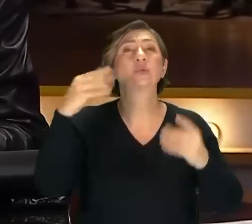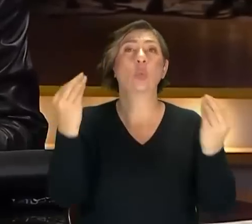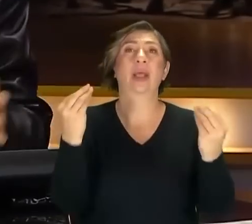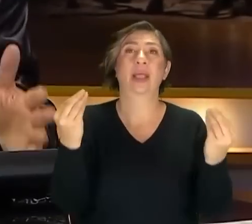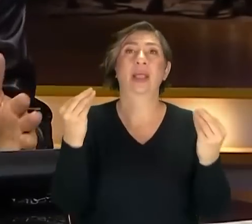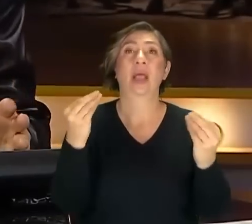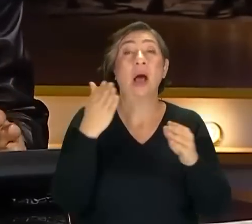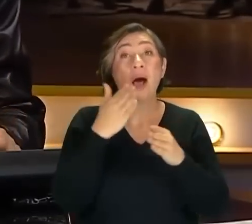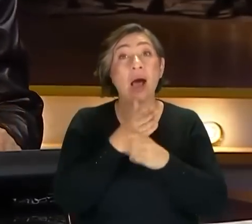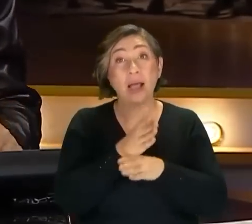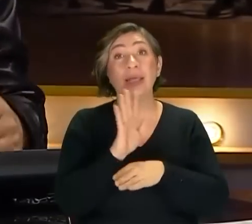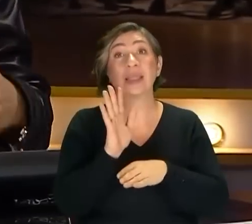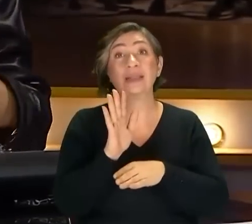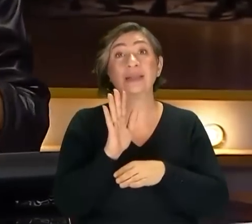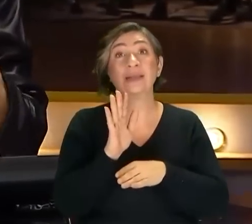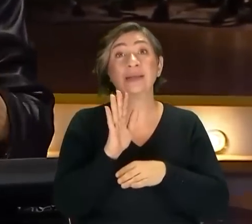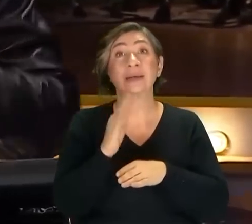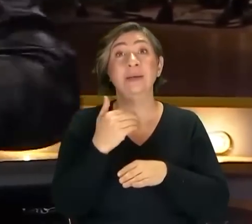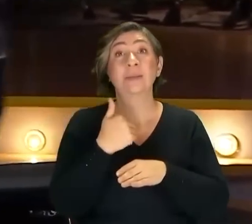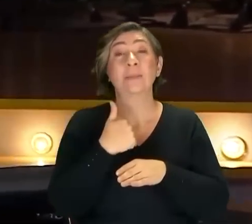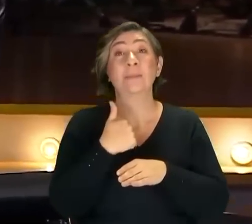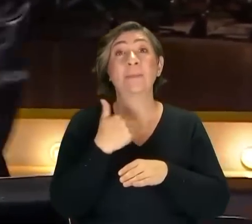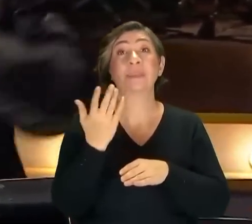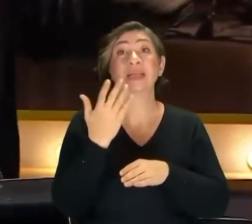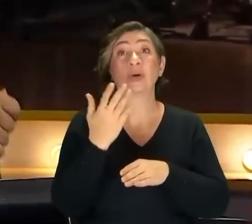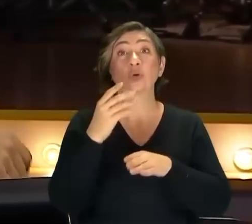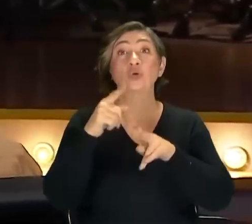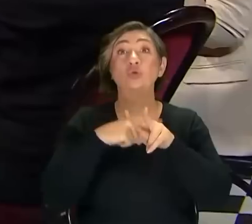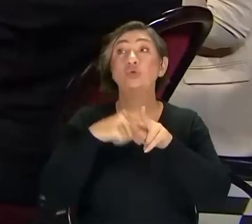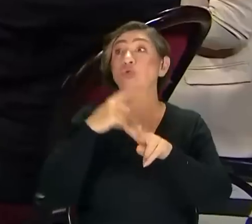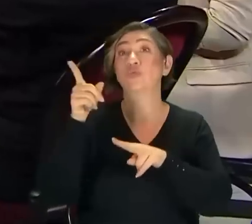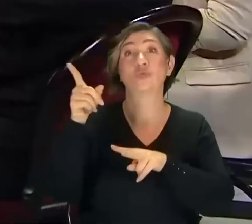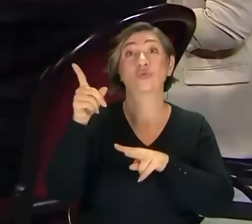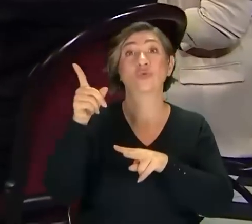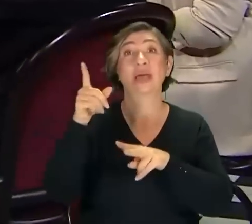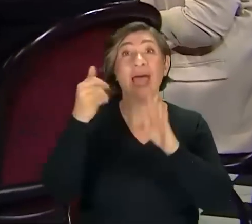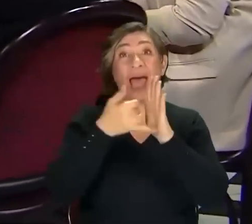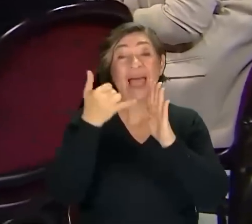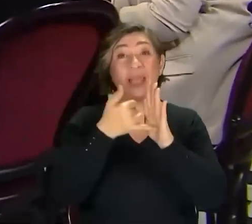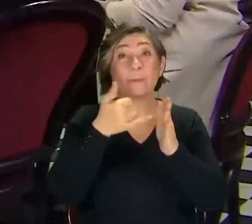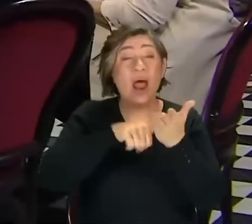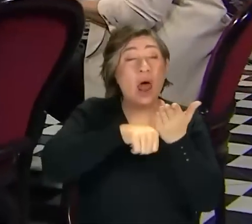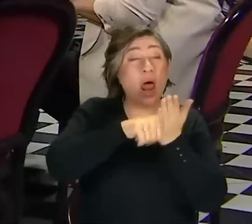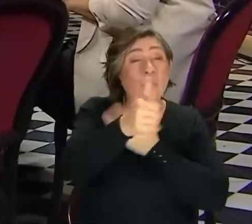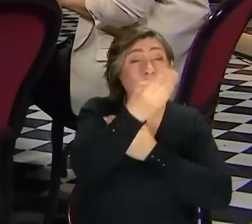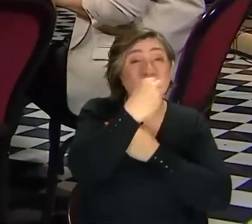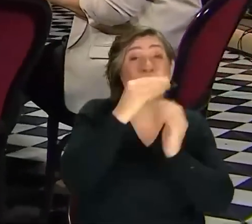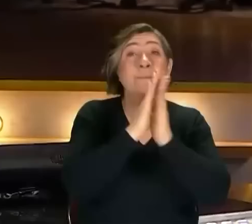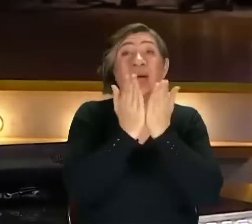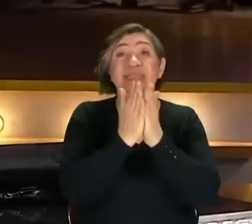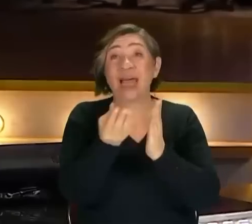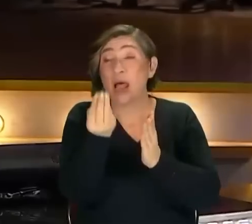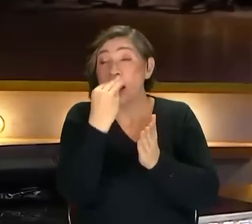iyi. Ve hakikaten ya ben bayram ve bak mesela Yusuf Gaziantep'i yedi.